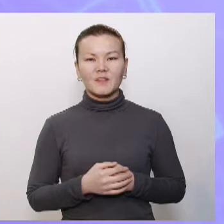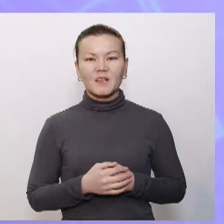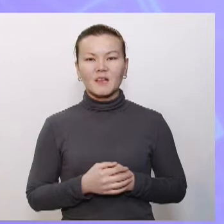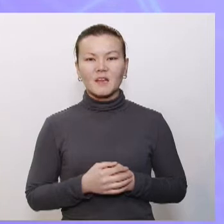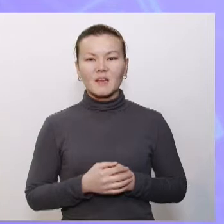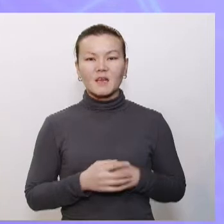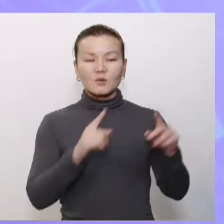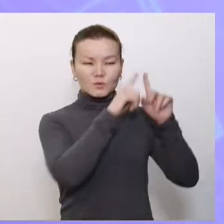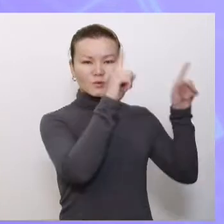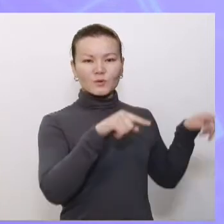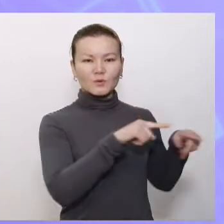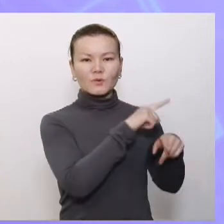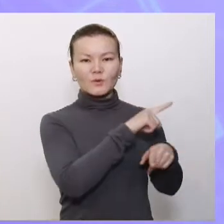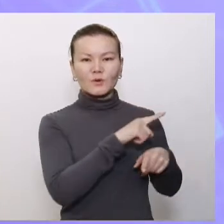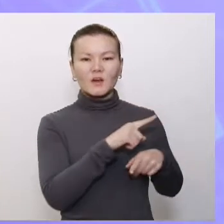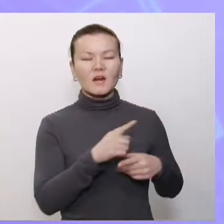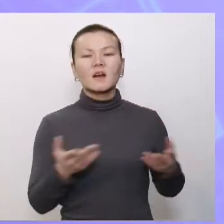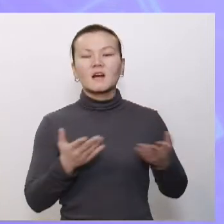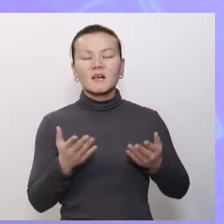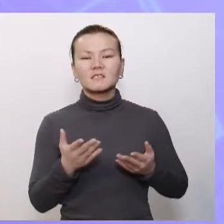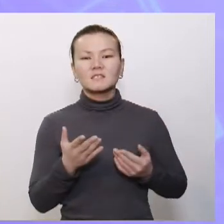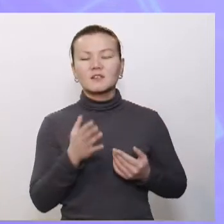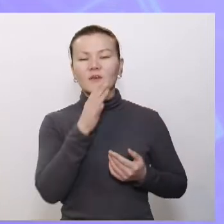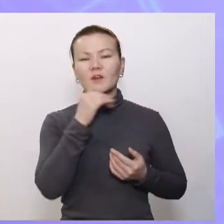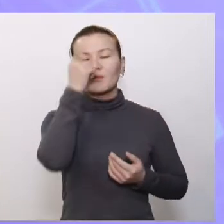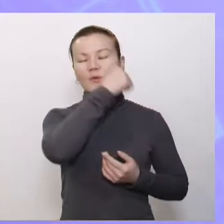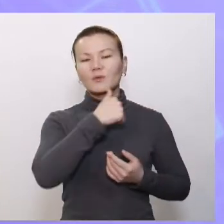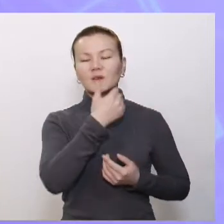Сүрөттө кайсы мезгил?